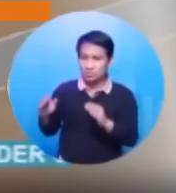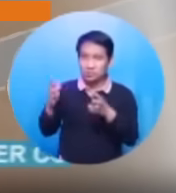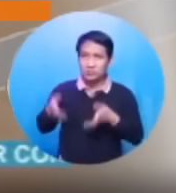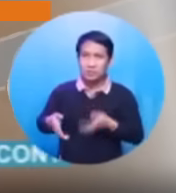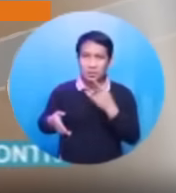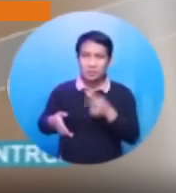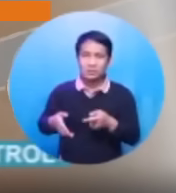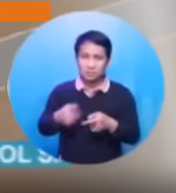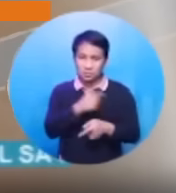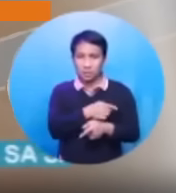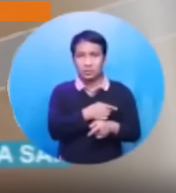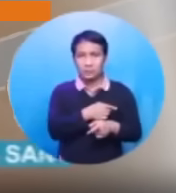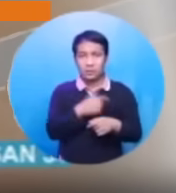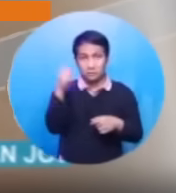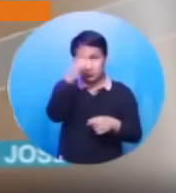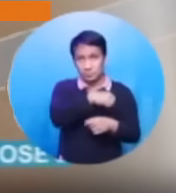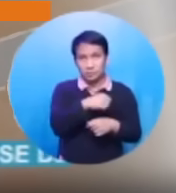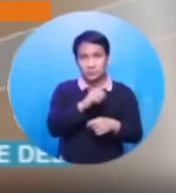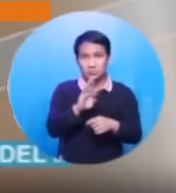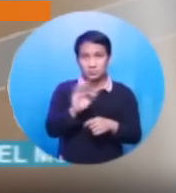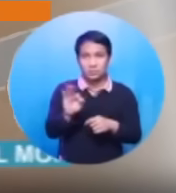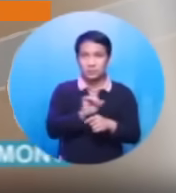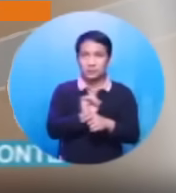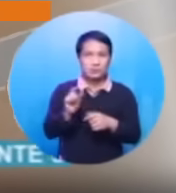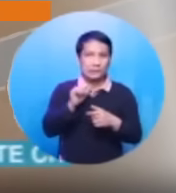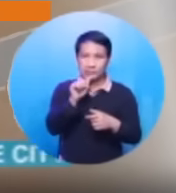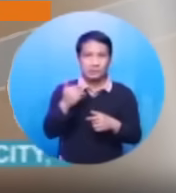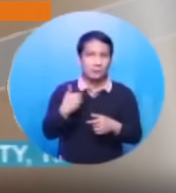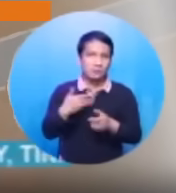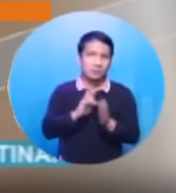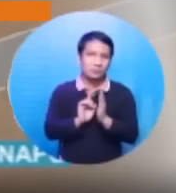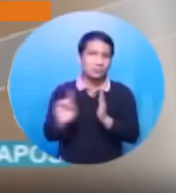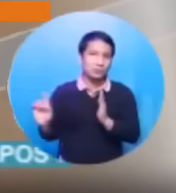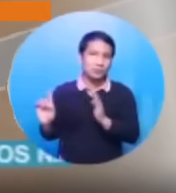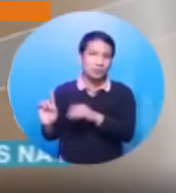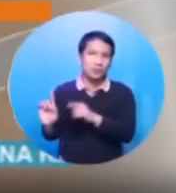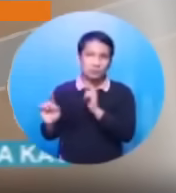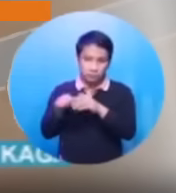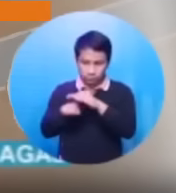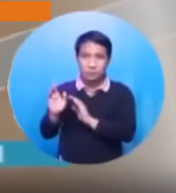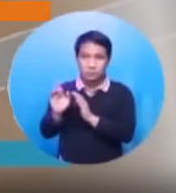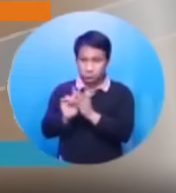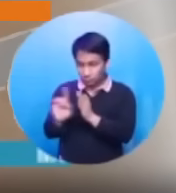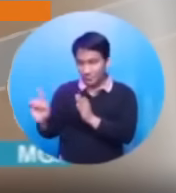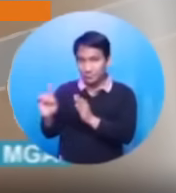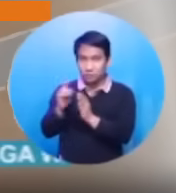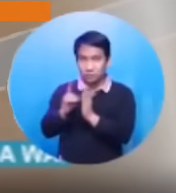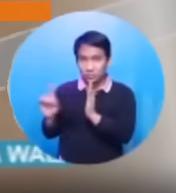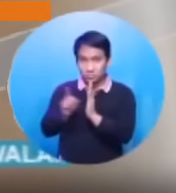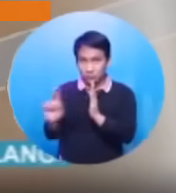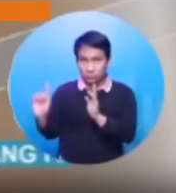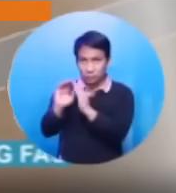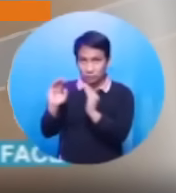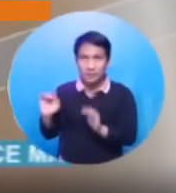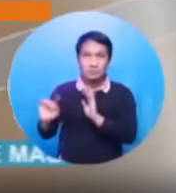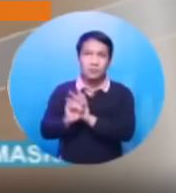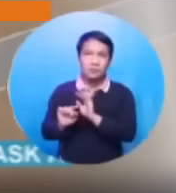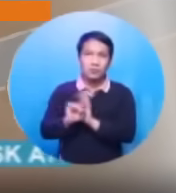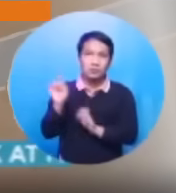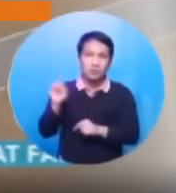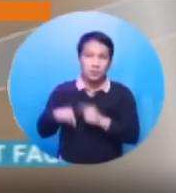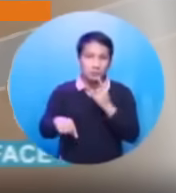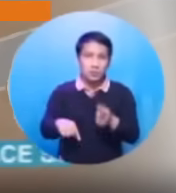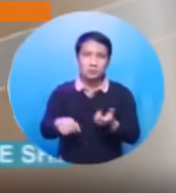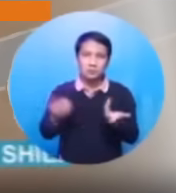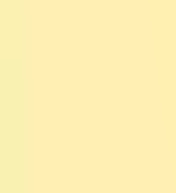or hindi dapat pumapasok doon yung boyfriend. Ayun. Nung, yes, okay, sir. So, dalawang kaso. Meron tayong trespassing and meron tayong physical injuries. Okay, salamat,